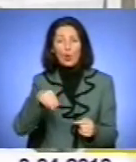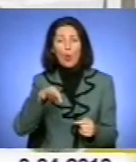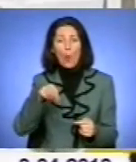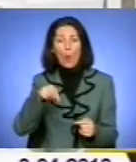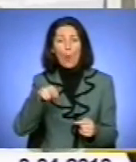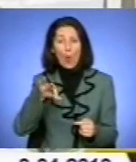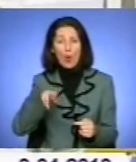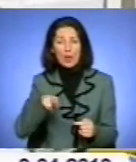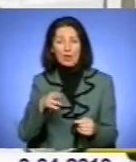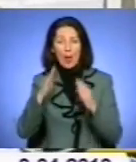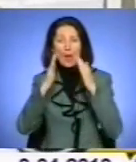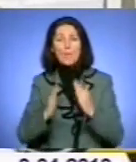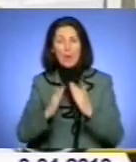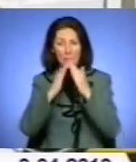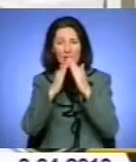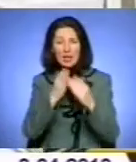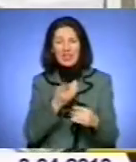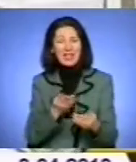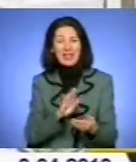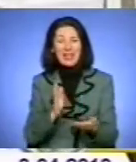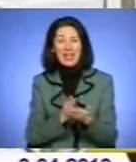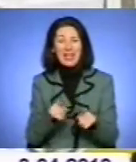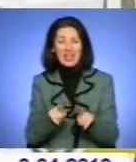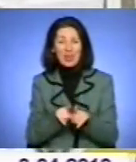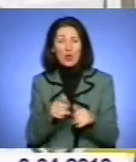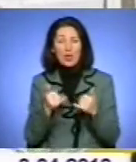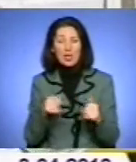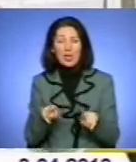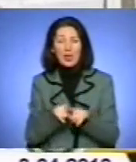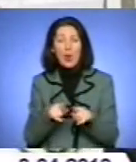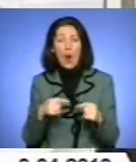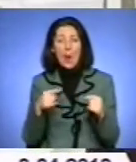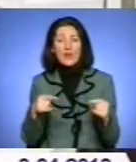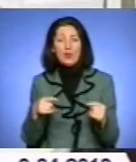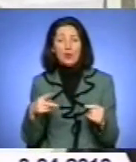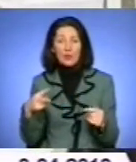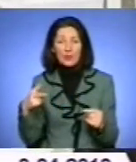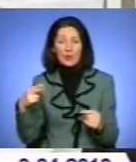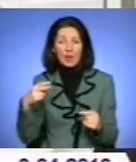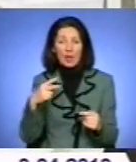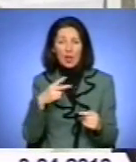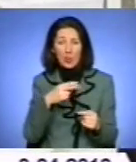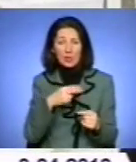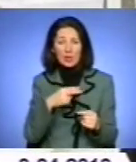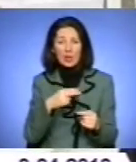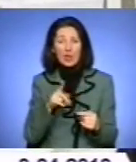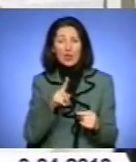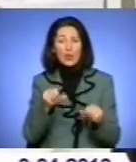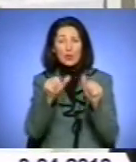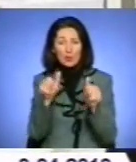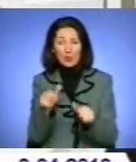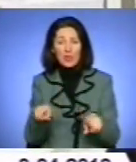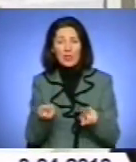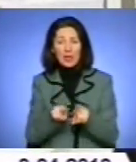для такого виду догляду. По тій простій причині, що сформувати таке красиве високе дерево